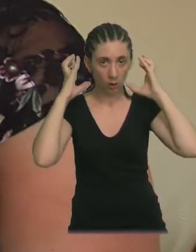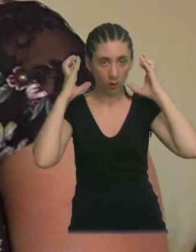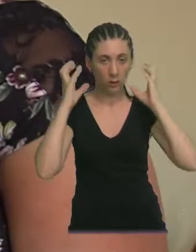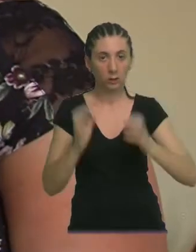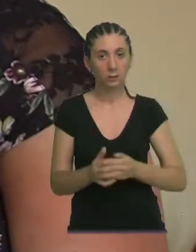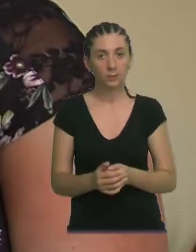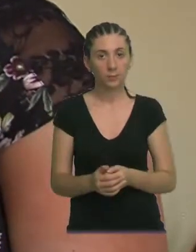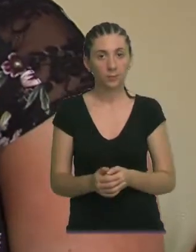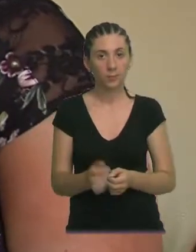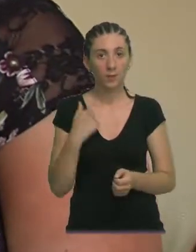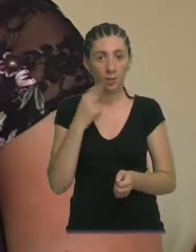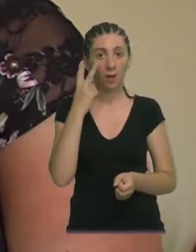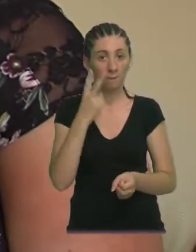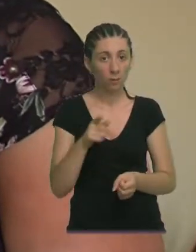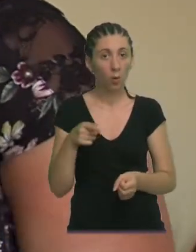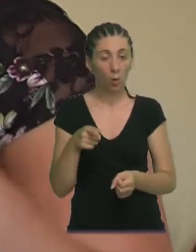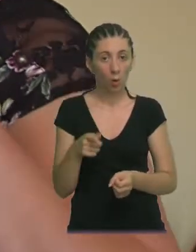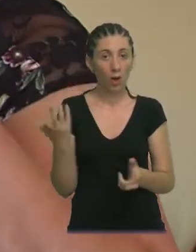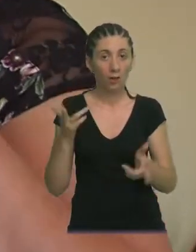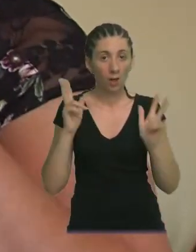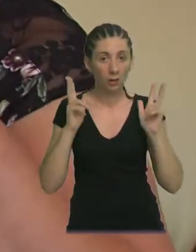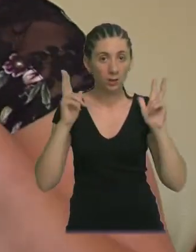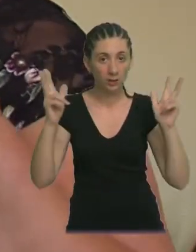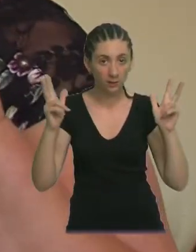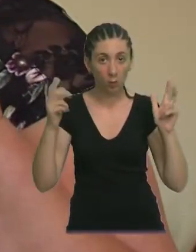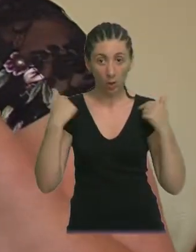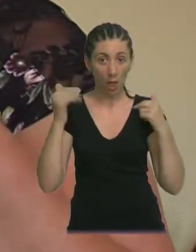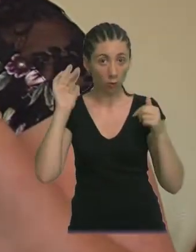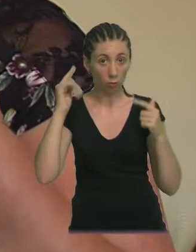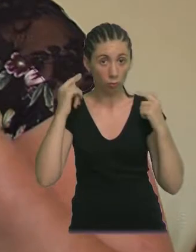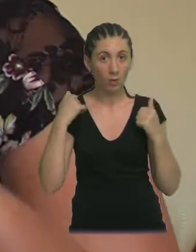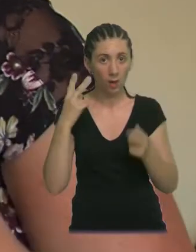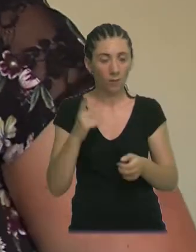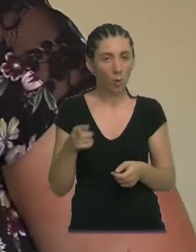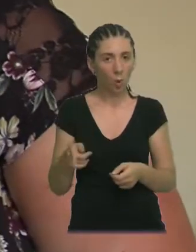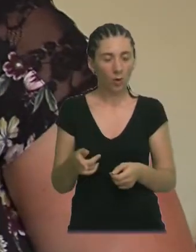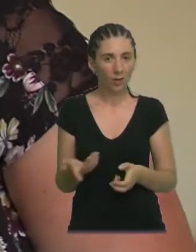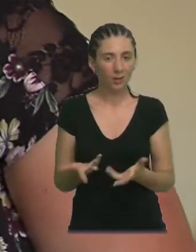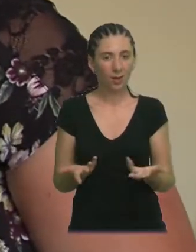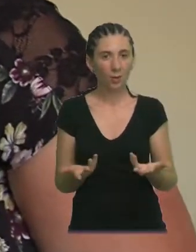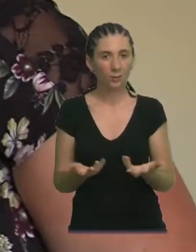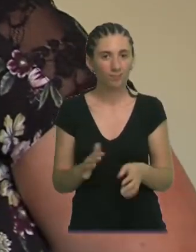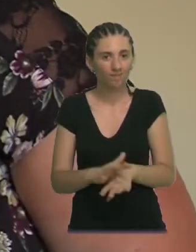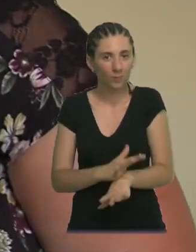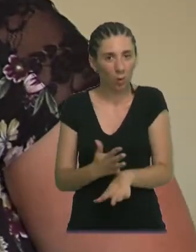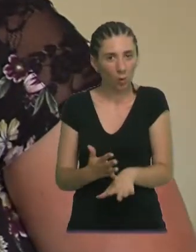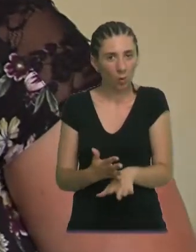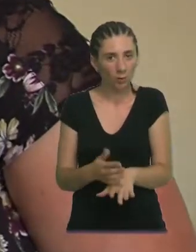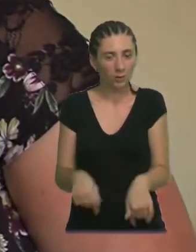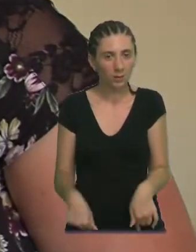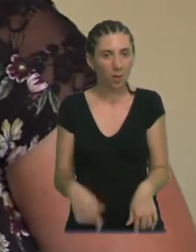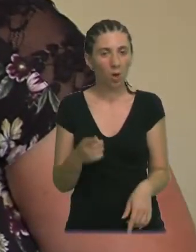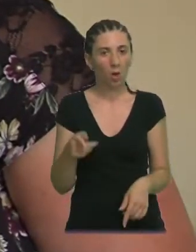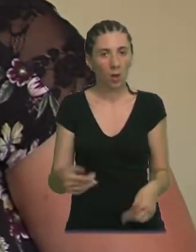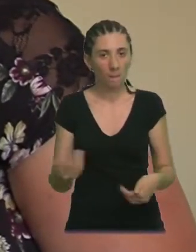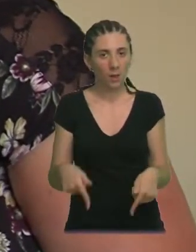slušalice na ušima. Ja sad vidim da ona kad zvuk, i ja taj zvuk čujem, ja vidim da ona onako osjetite u